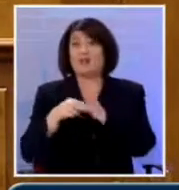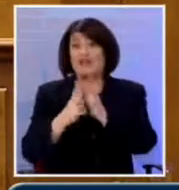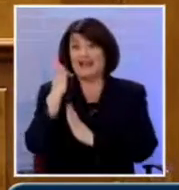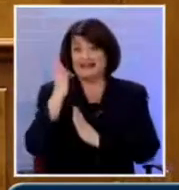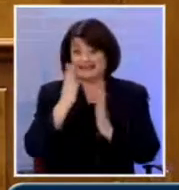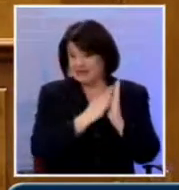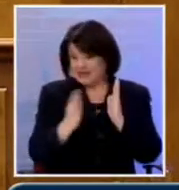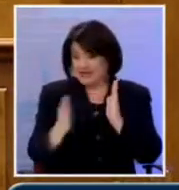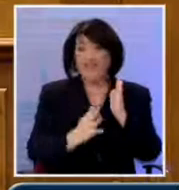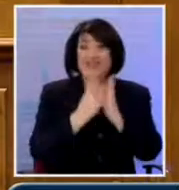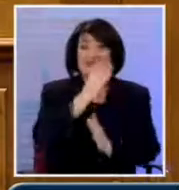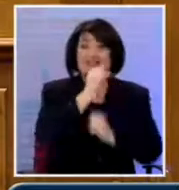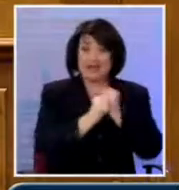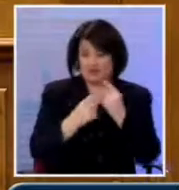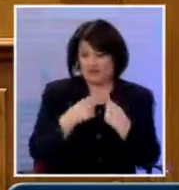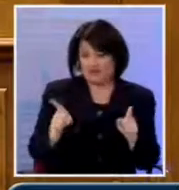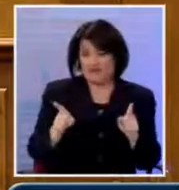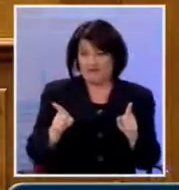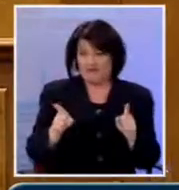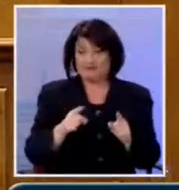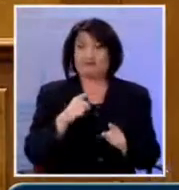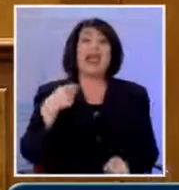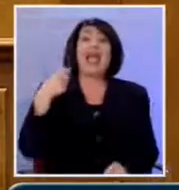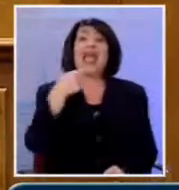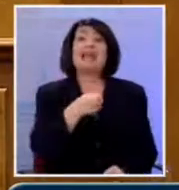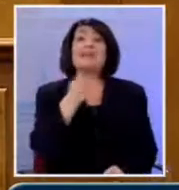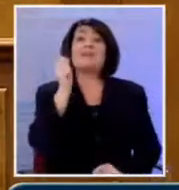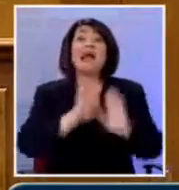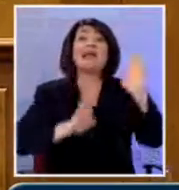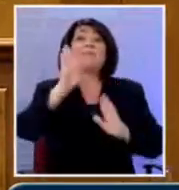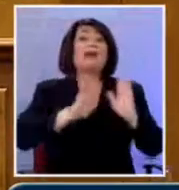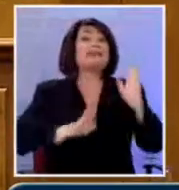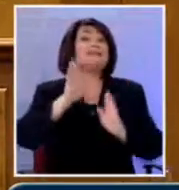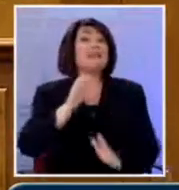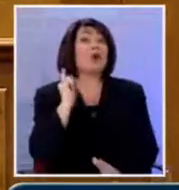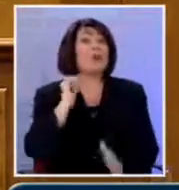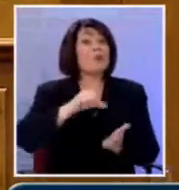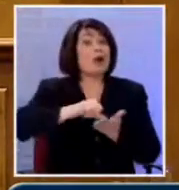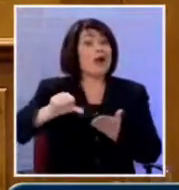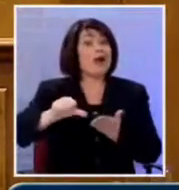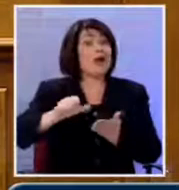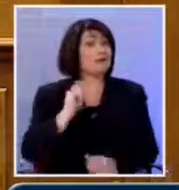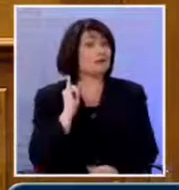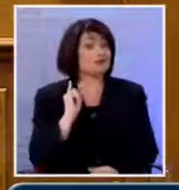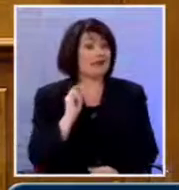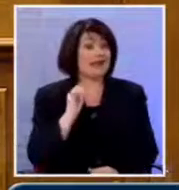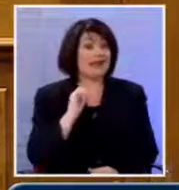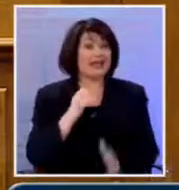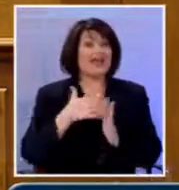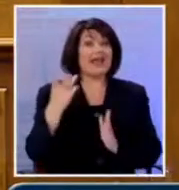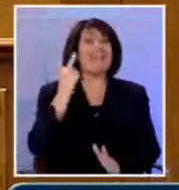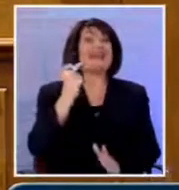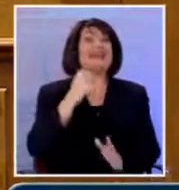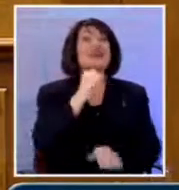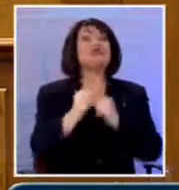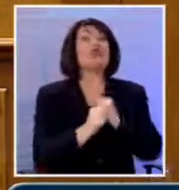χρόνια. Άρα το αδίκημα του, το έγκλημα του χρηματιστηρίου δεν έχει παραγραφεί. 15 ή 20 χρόνια είναι το κακούργημα